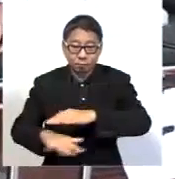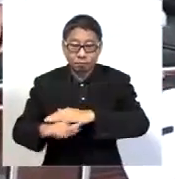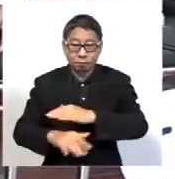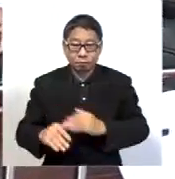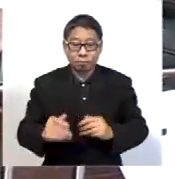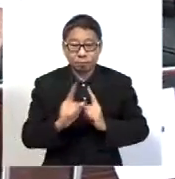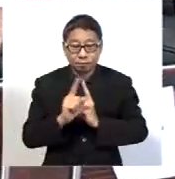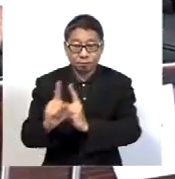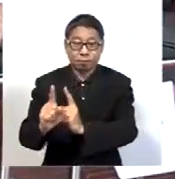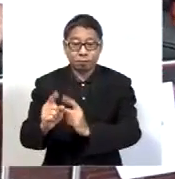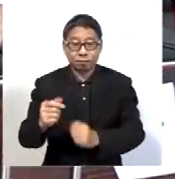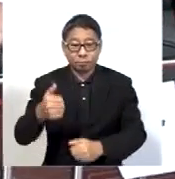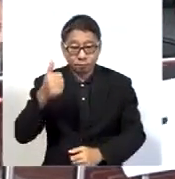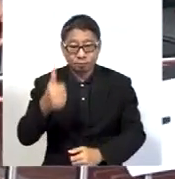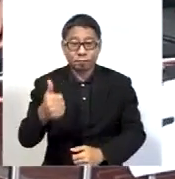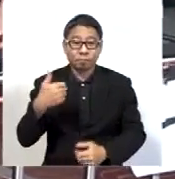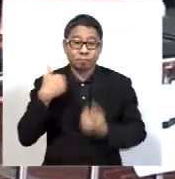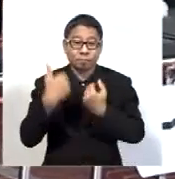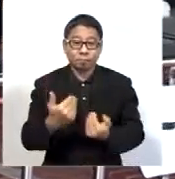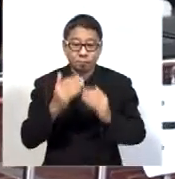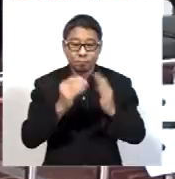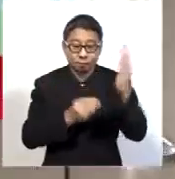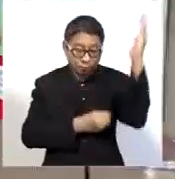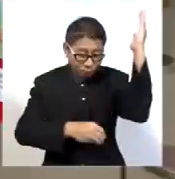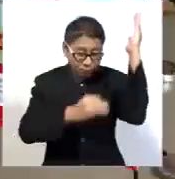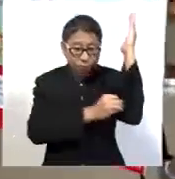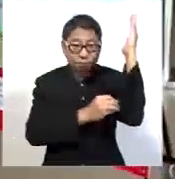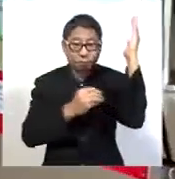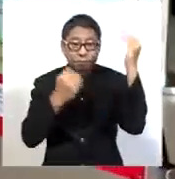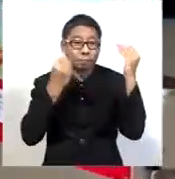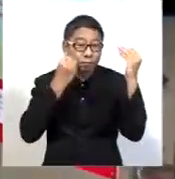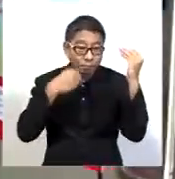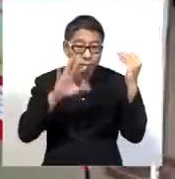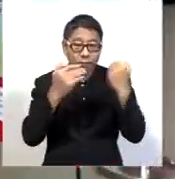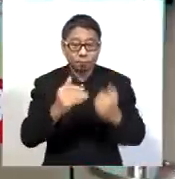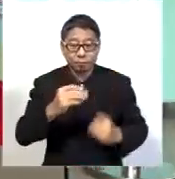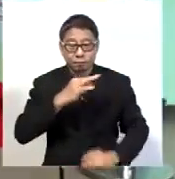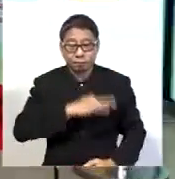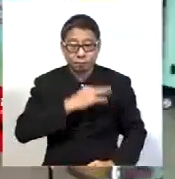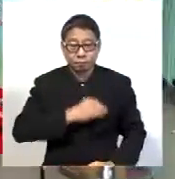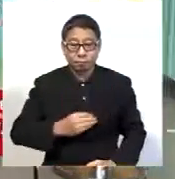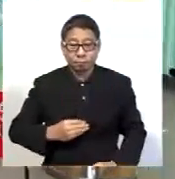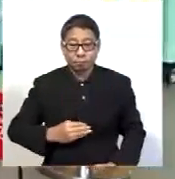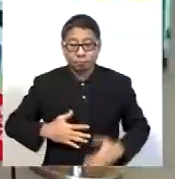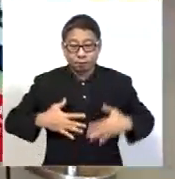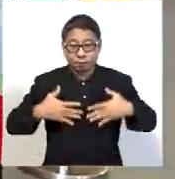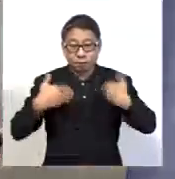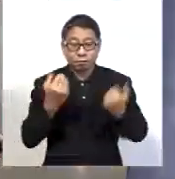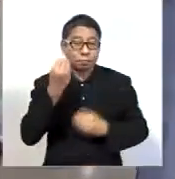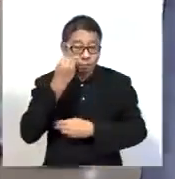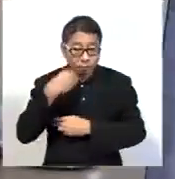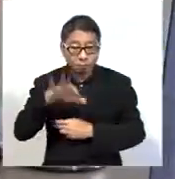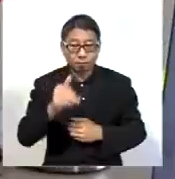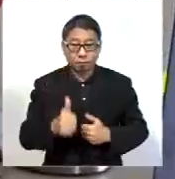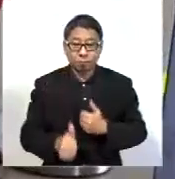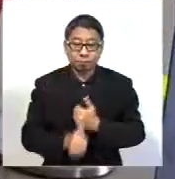ภายหลังค่ะหลายคนที่เดินทางกลับมาจากมาเลเซียบอกว่ารู้สึกโล่งใจที่เดินทางกลับมาถึงประเทศไ